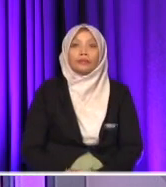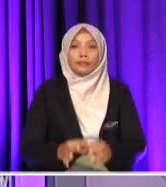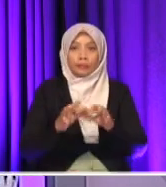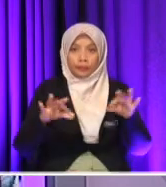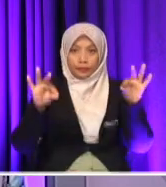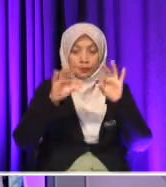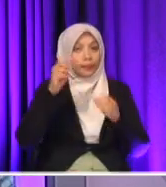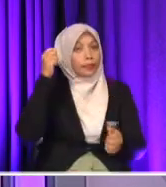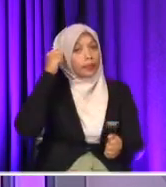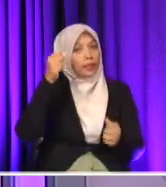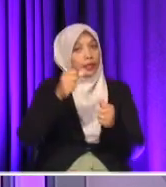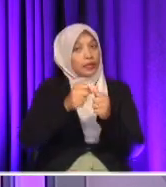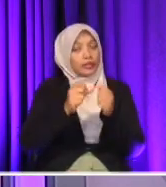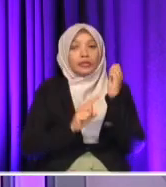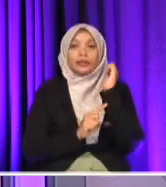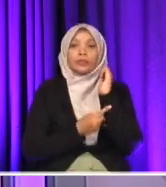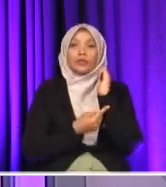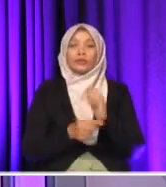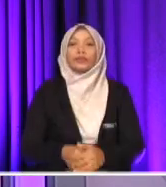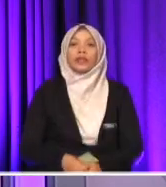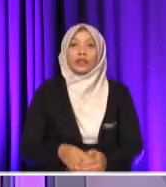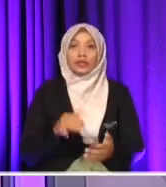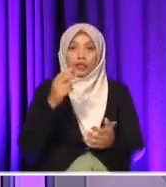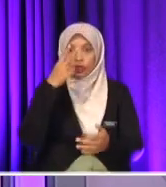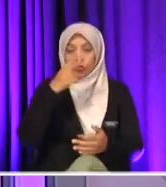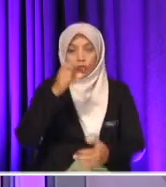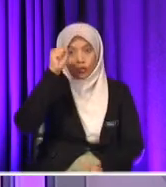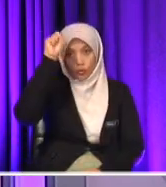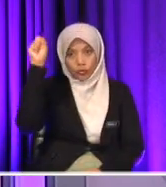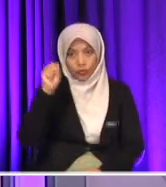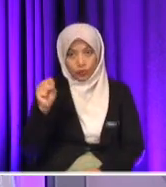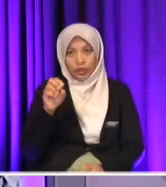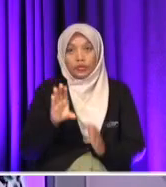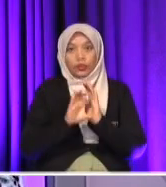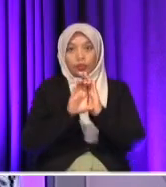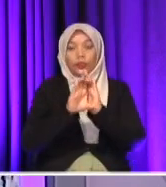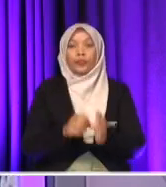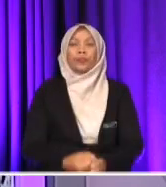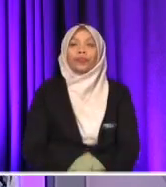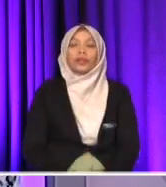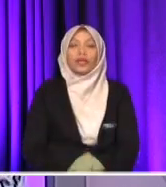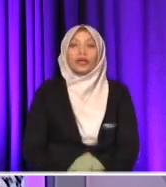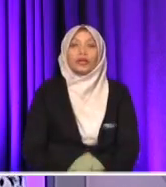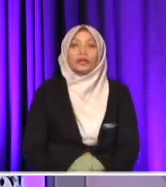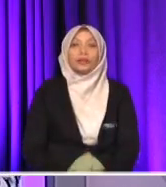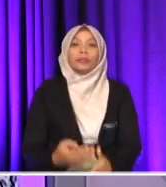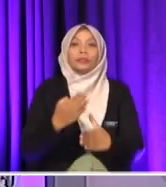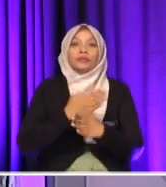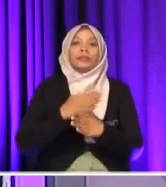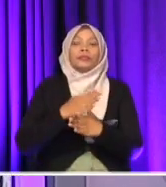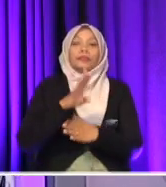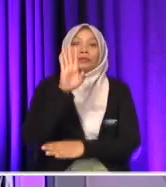dah ada. Okey, kita tengok contoh soalan. Silakan cikgu. Okey, kita tengok contoh soalan. Menarik ni cikgu. Okey, contoh soalan untuk bahagian B.